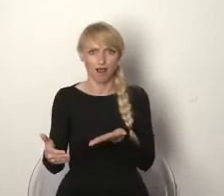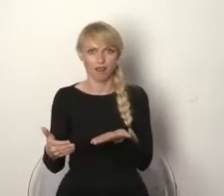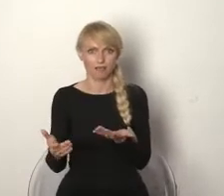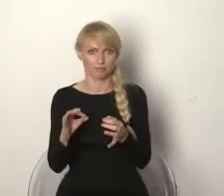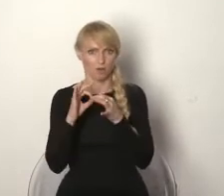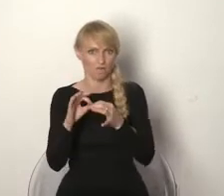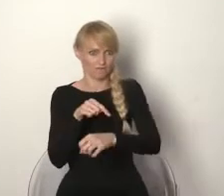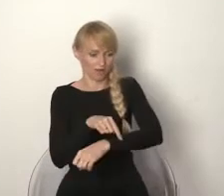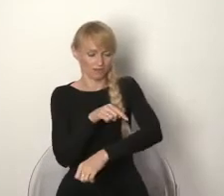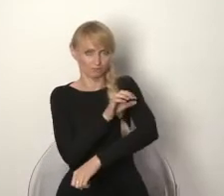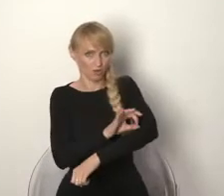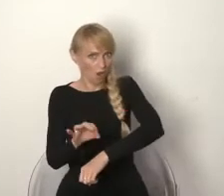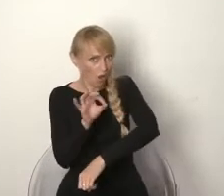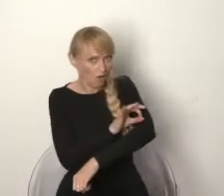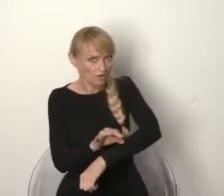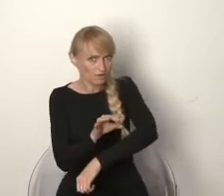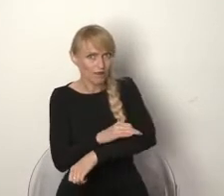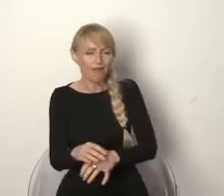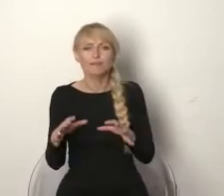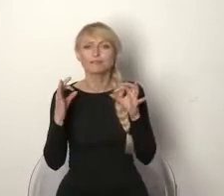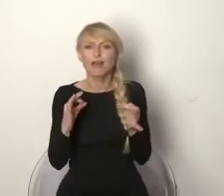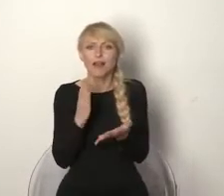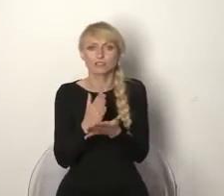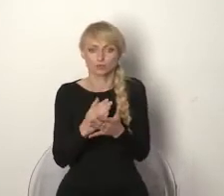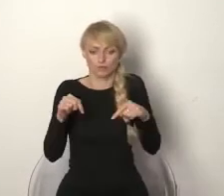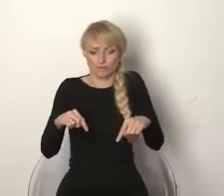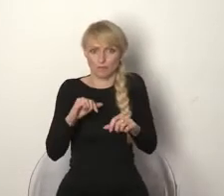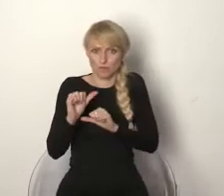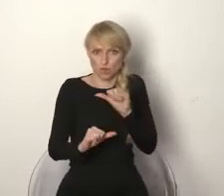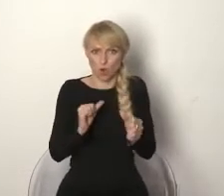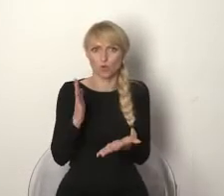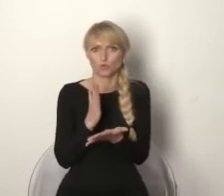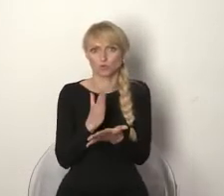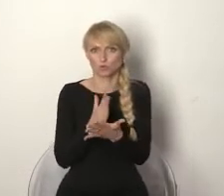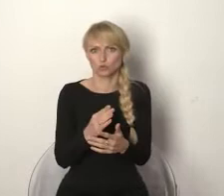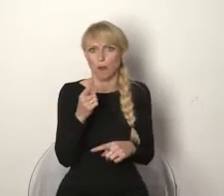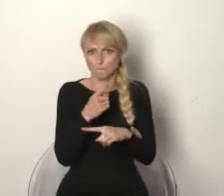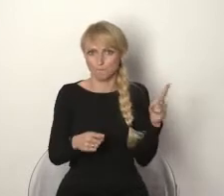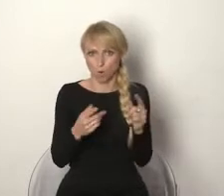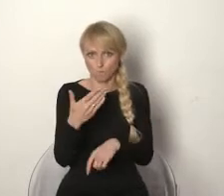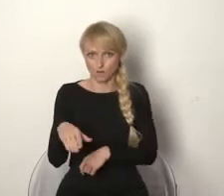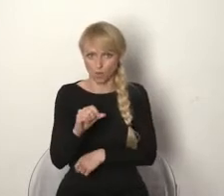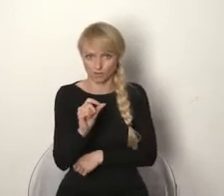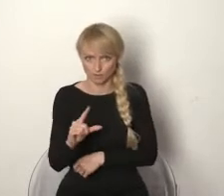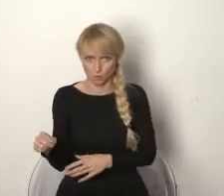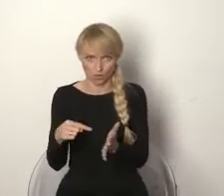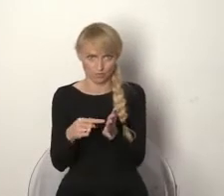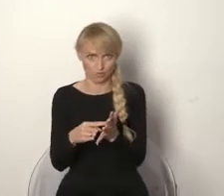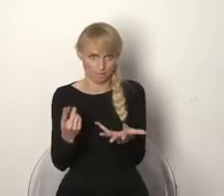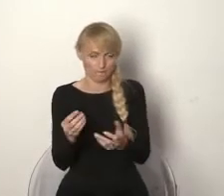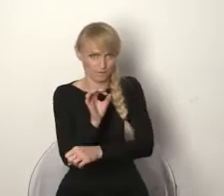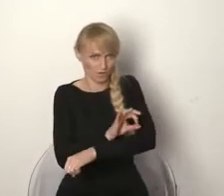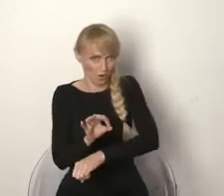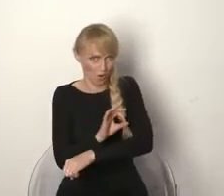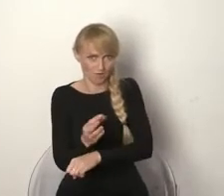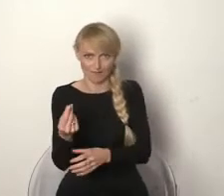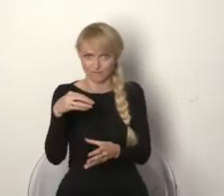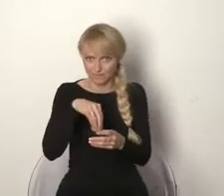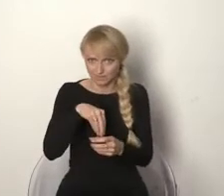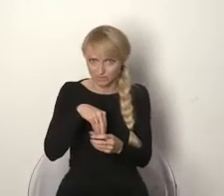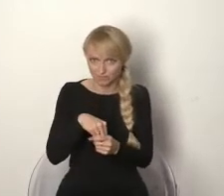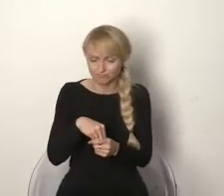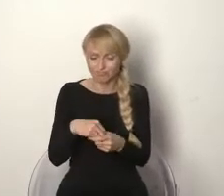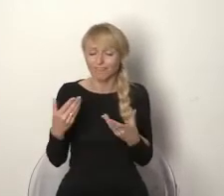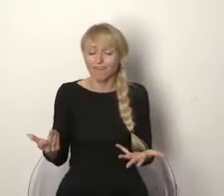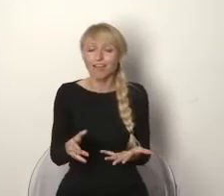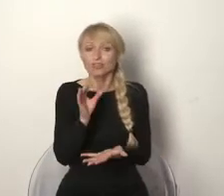no w tym roku, już przeznaczając na ten projekt 500 000 zł. Także mamy nadzieję, że przede wszystkim dobre inwestowanie w